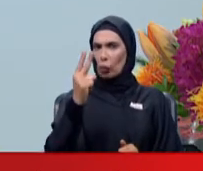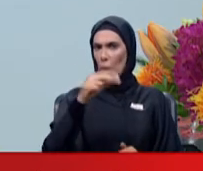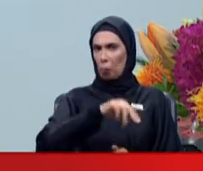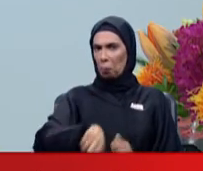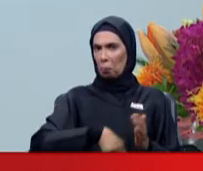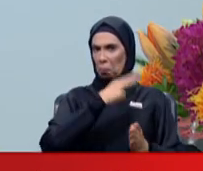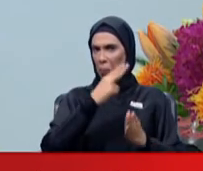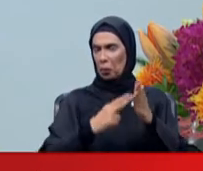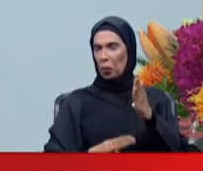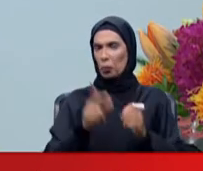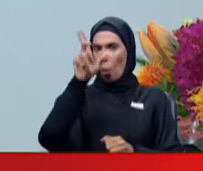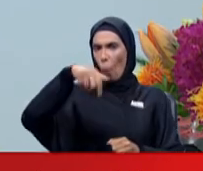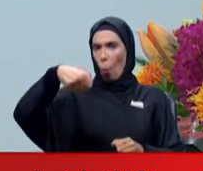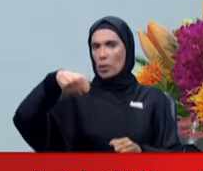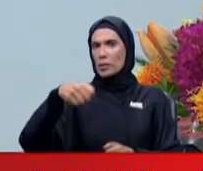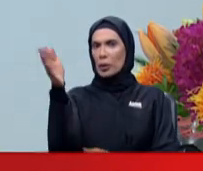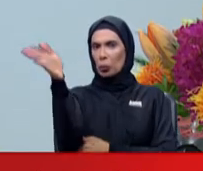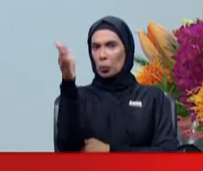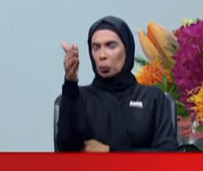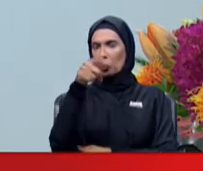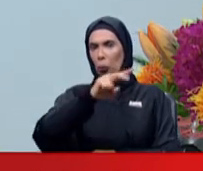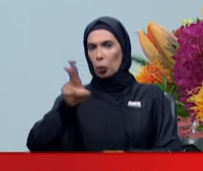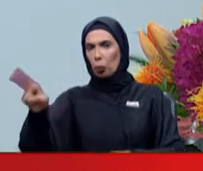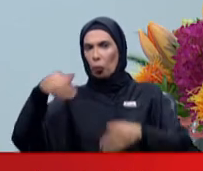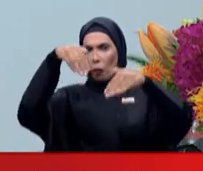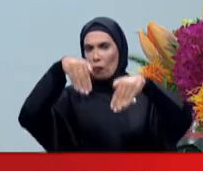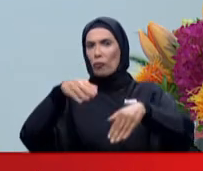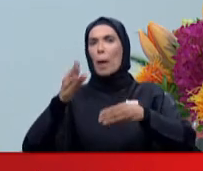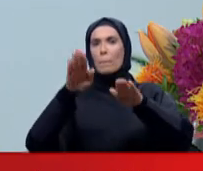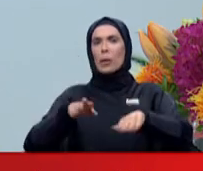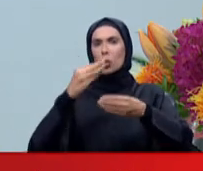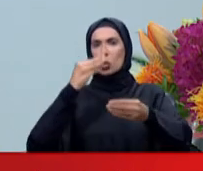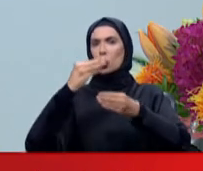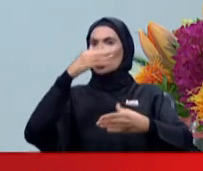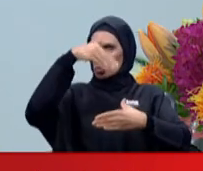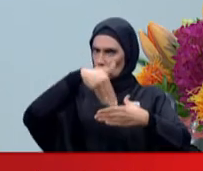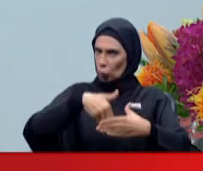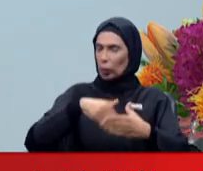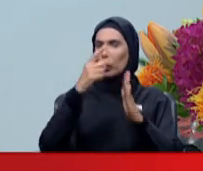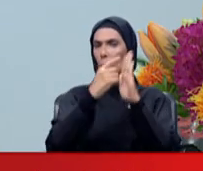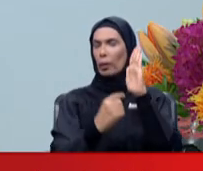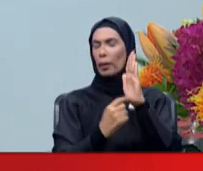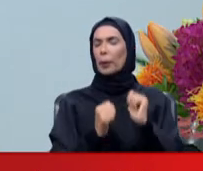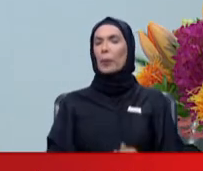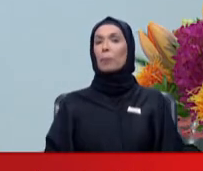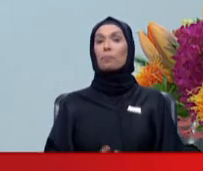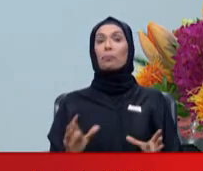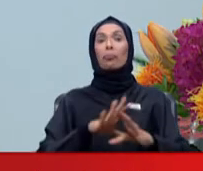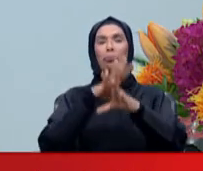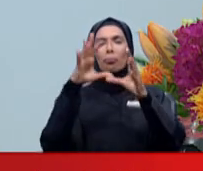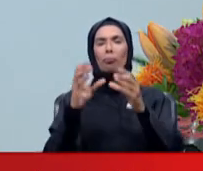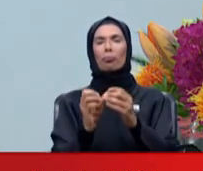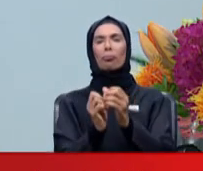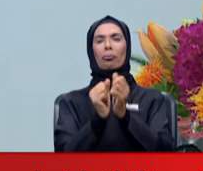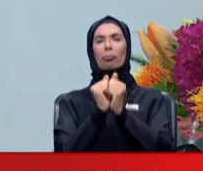القرار السياسي والإداري، وكسرت العديد من الحواجز في مجال العمل البرلماني والقضائي والدبلوماسي. فخلاصة الأمر من